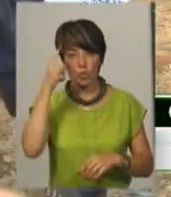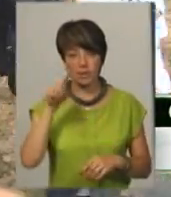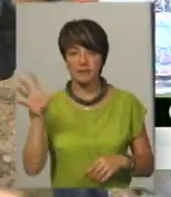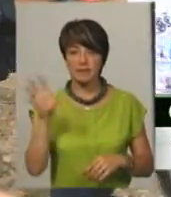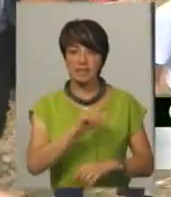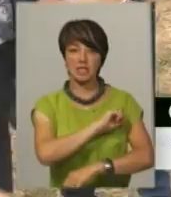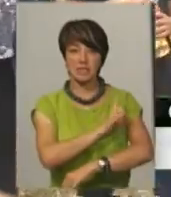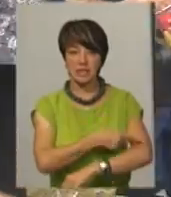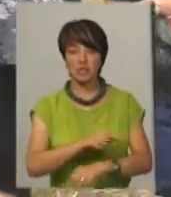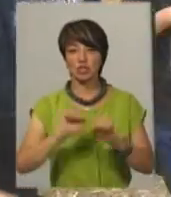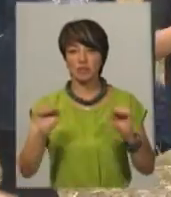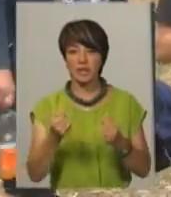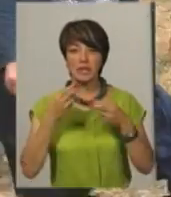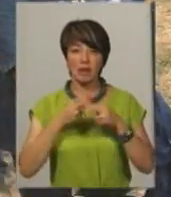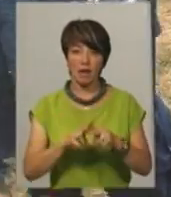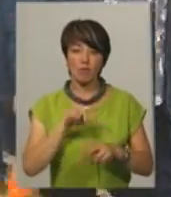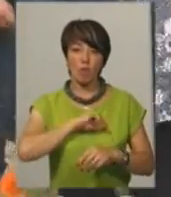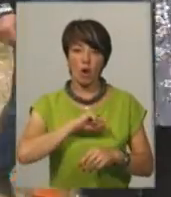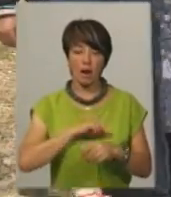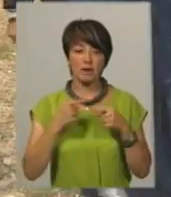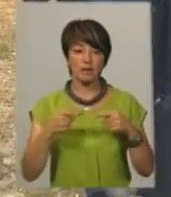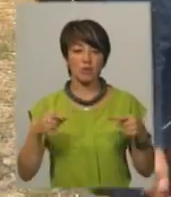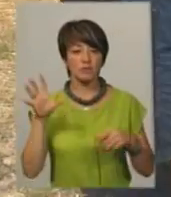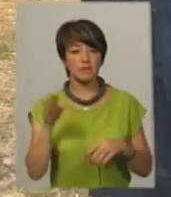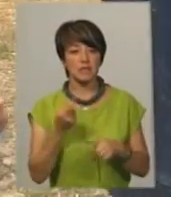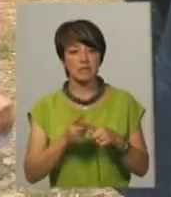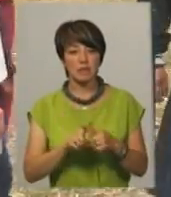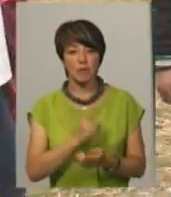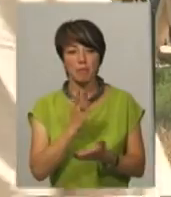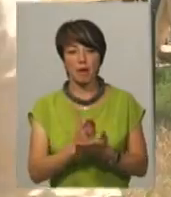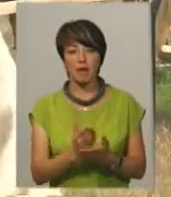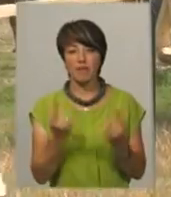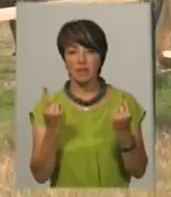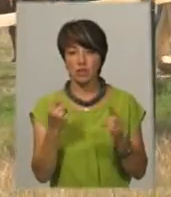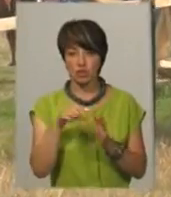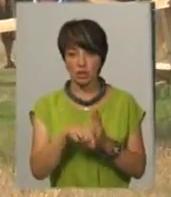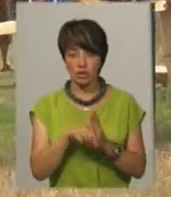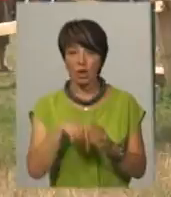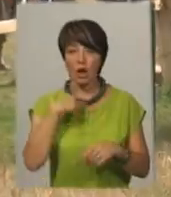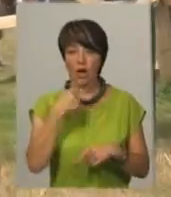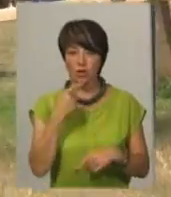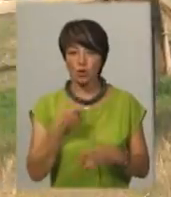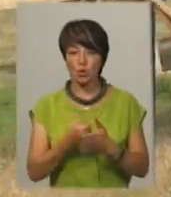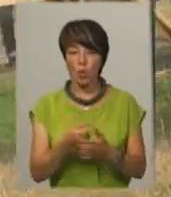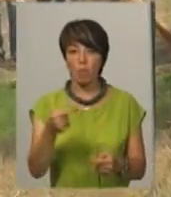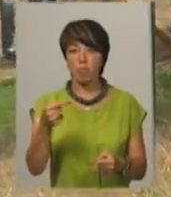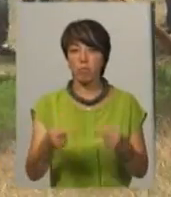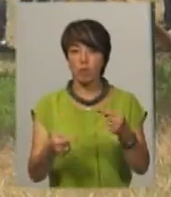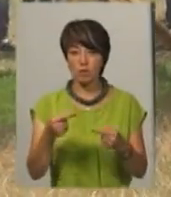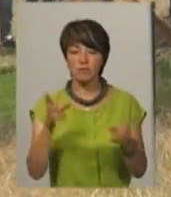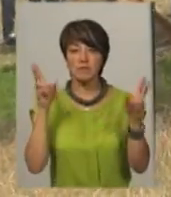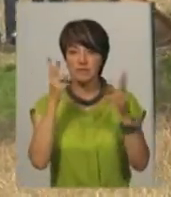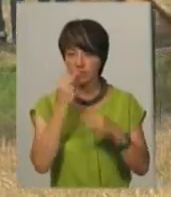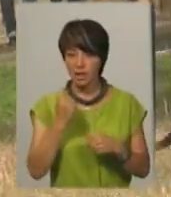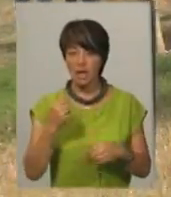швидкість, і сила, і техніка, і моральні якості – все це має надзвичайно велике значення. Оля Грабовська каже, до поєдинки з чоловіками вже звикла,